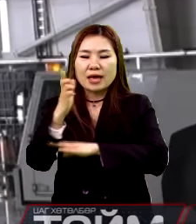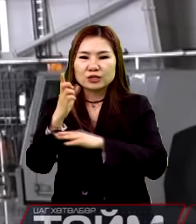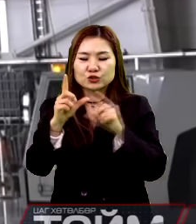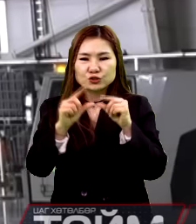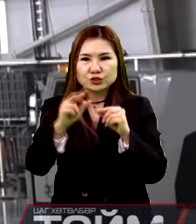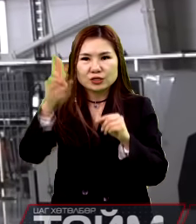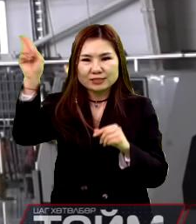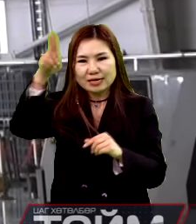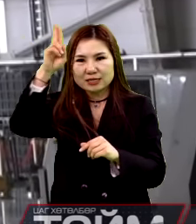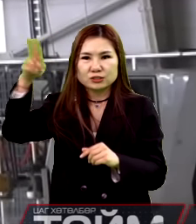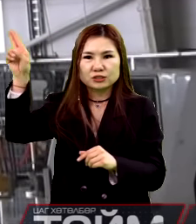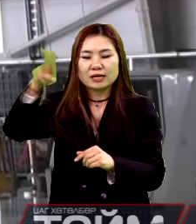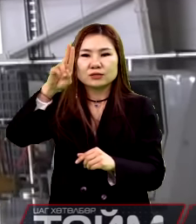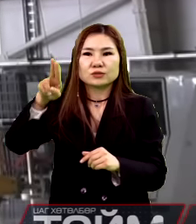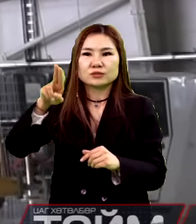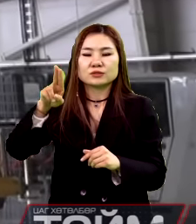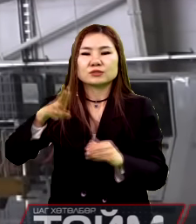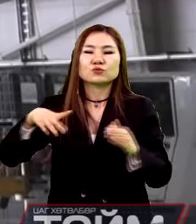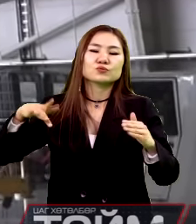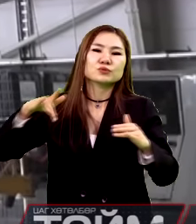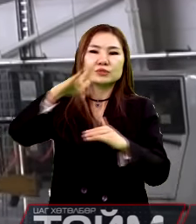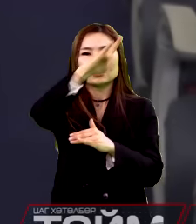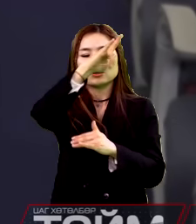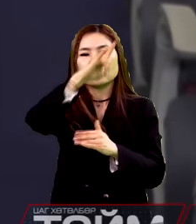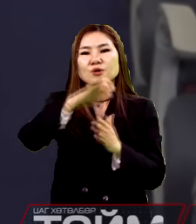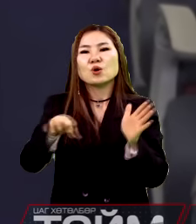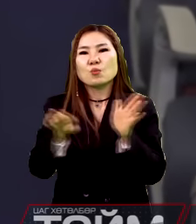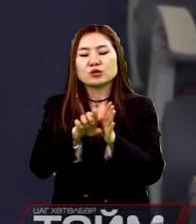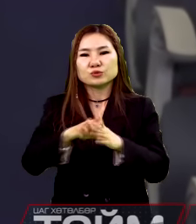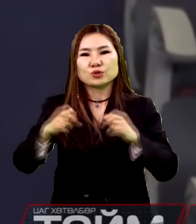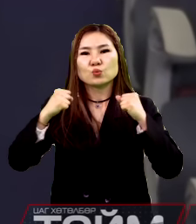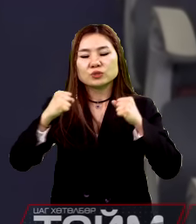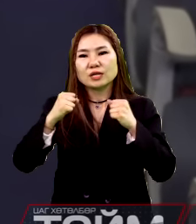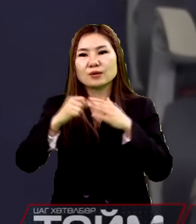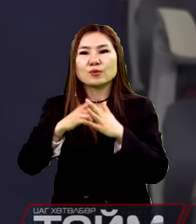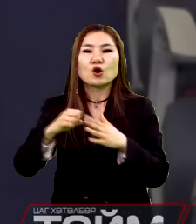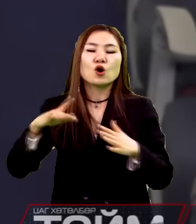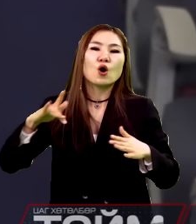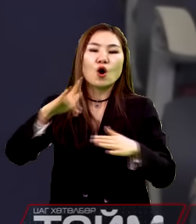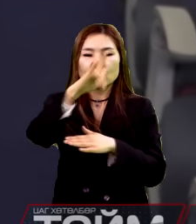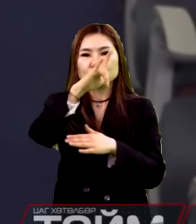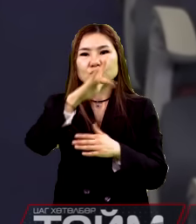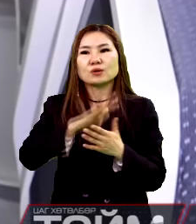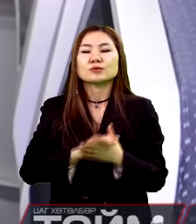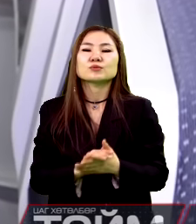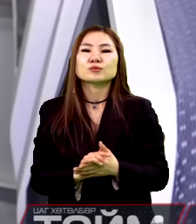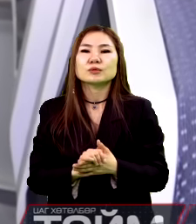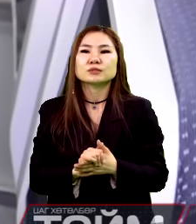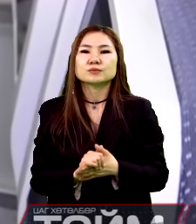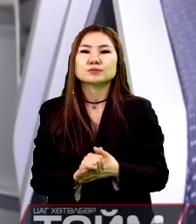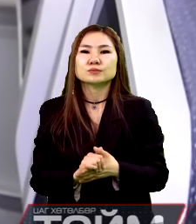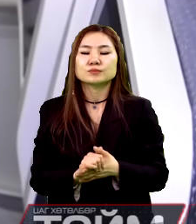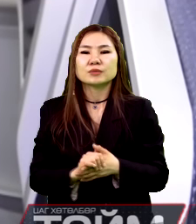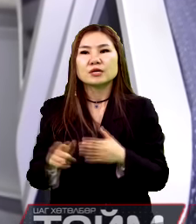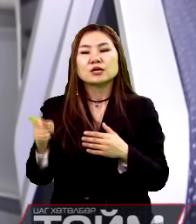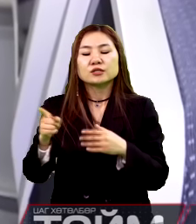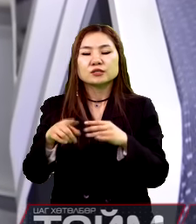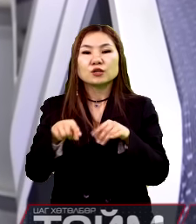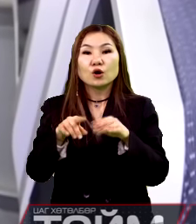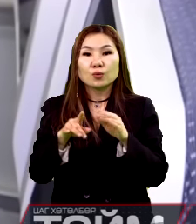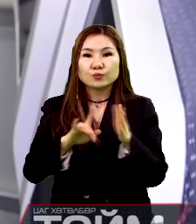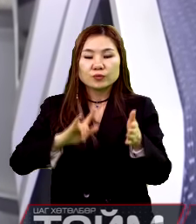Байгалийн одоо жижиг хэмжээний аянганы дундуур хүртэл одоо эвтийн гараа явчих ийм боломжтой хүчирхэг онгоцоо гэж тийм ээ. За ингээд ийм онгоцтой бас энэ онгоц